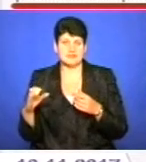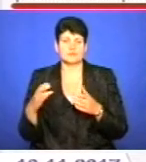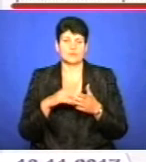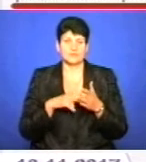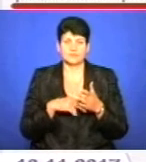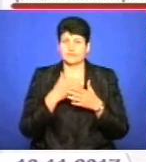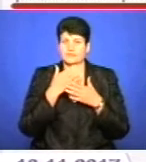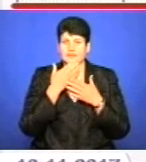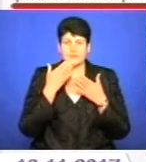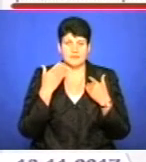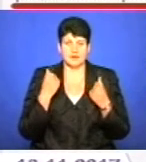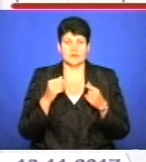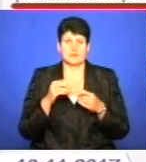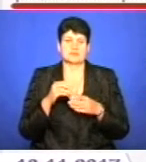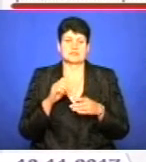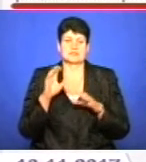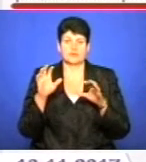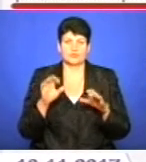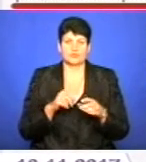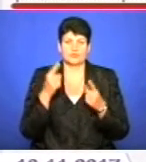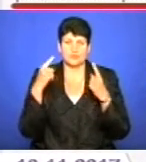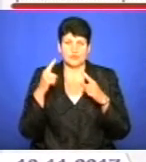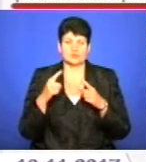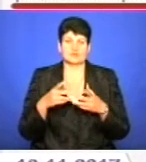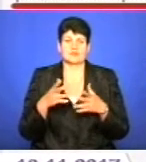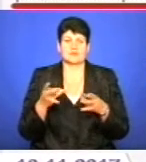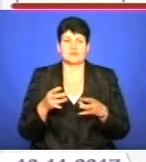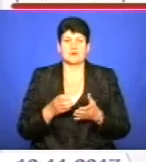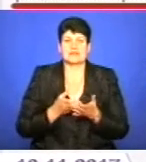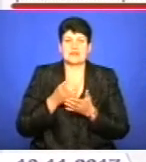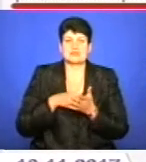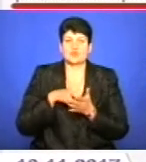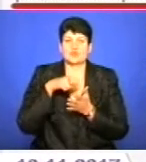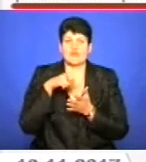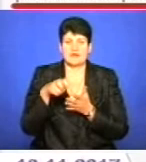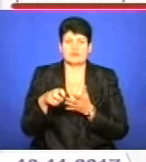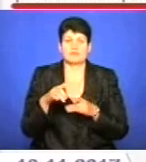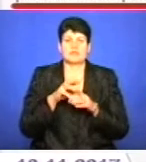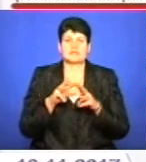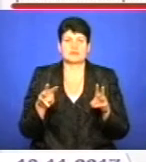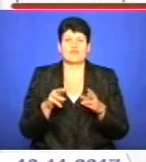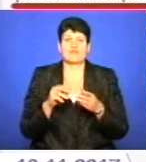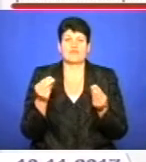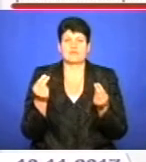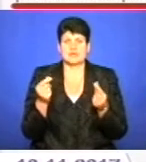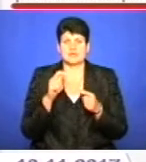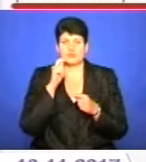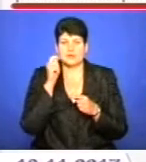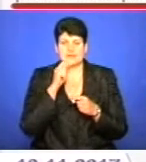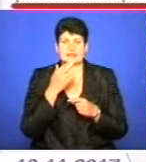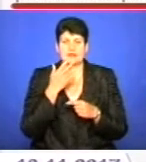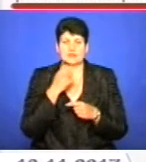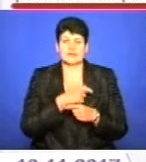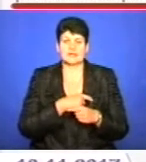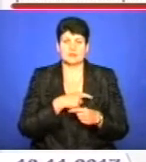законотворчої функції, усі пропозиції та вимоги необхідно адресувати до Міністерства фінансів України, народних депутатів та відповідних